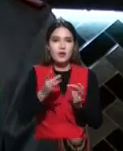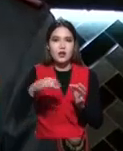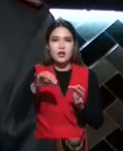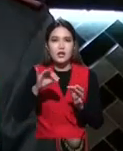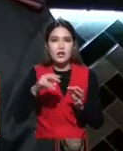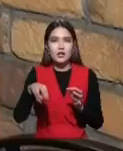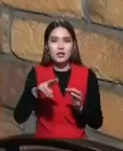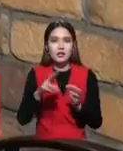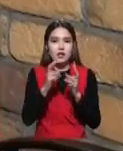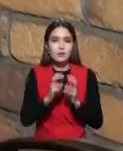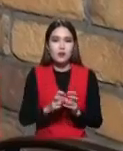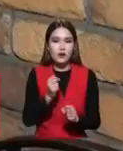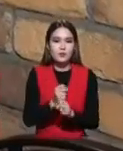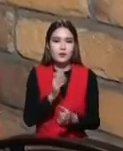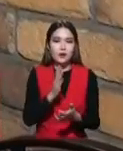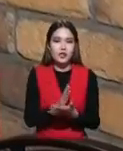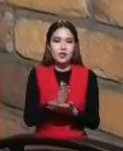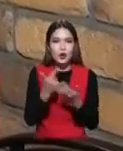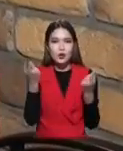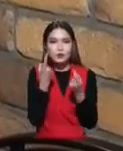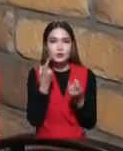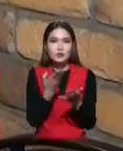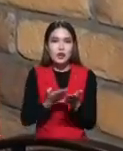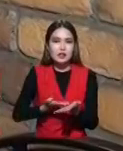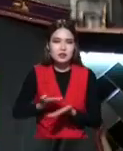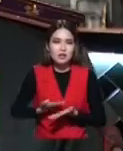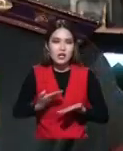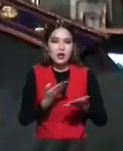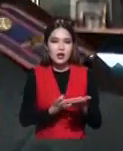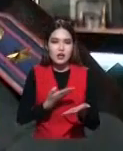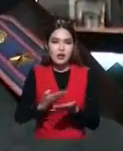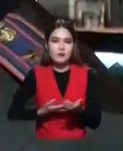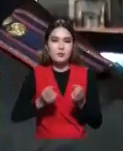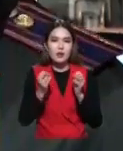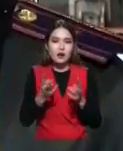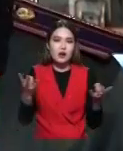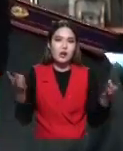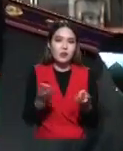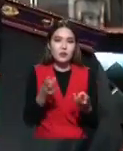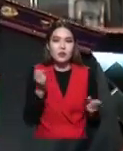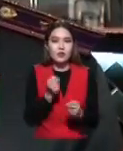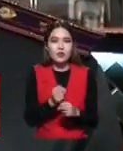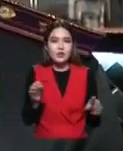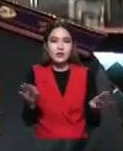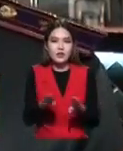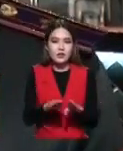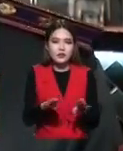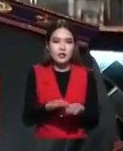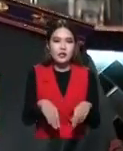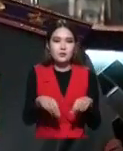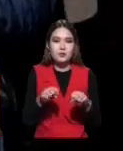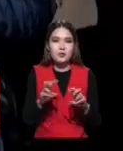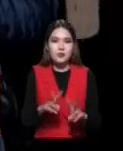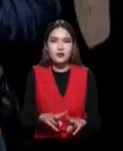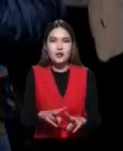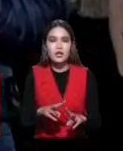кодекса 441. Наши сотрудники оформили по статье 441, а заведение оформили 442, часть 2